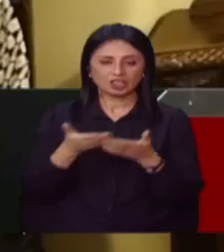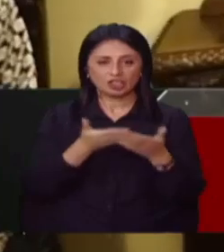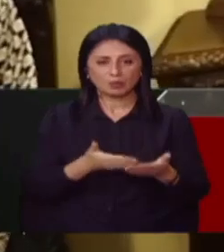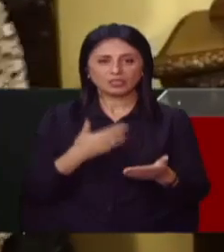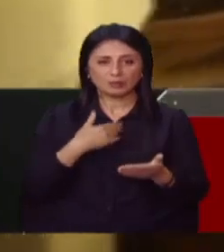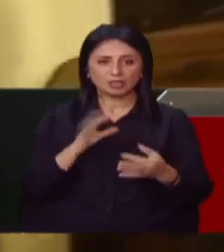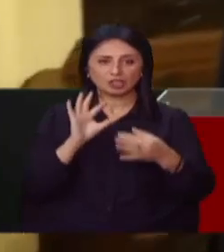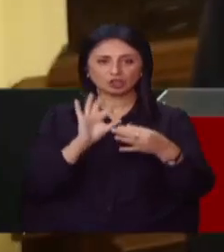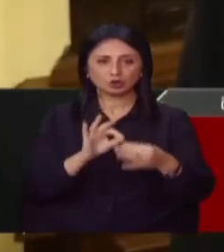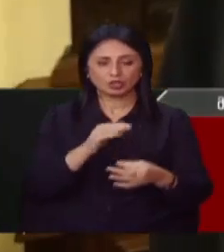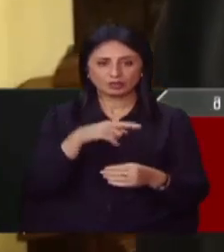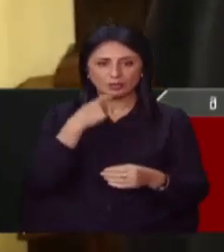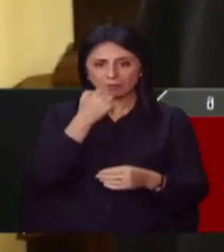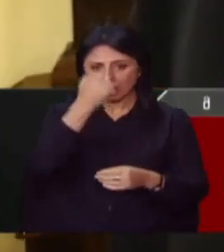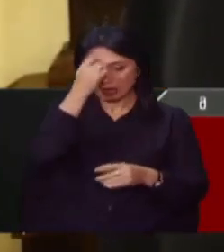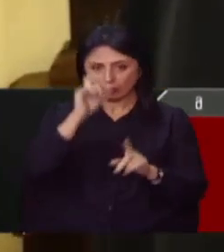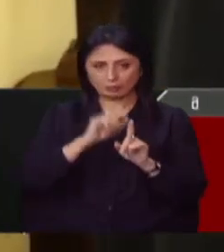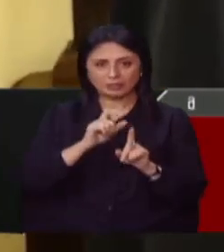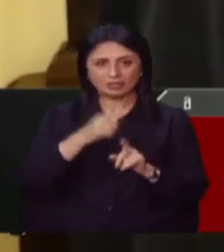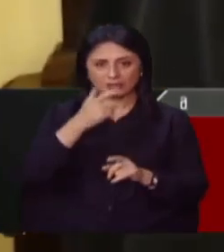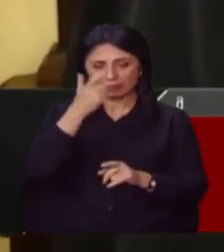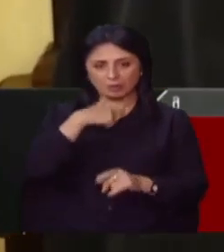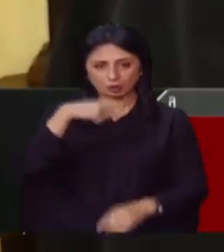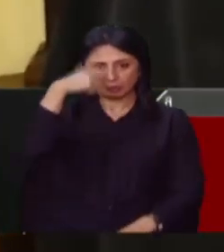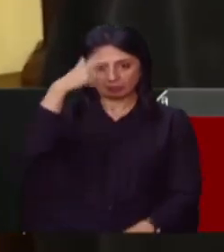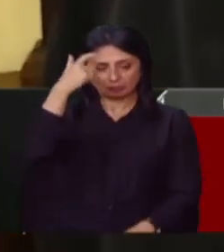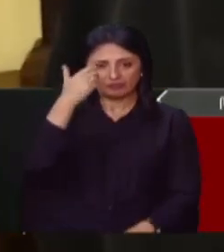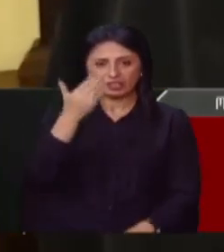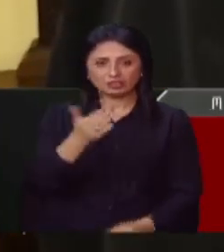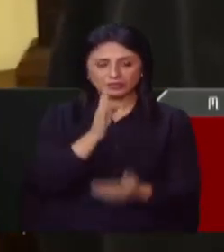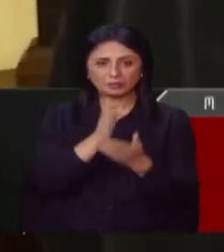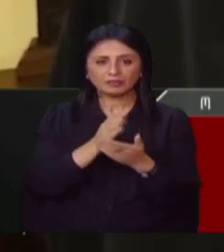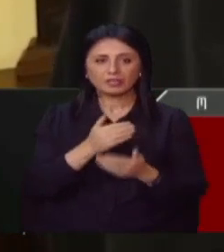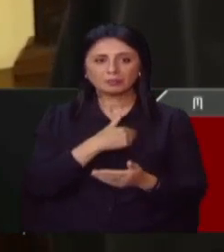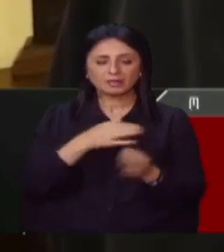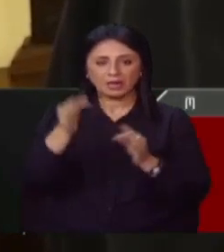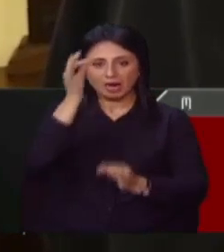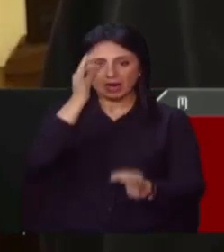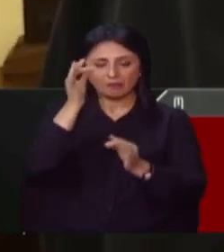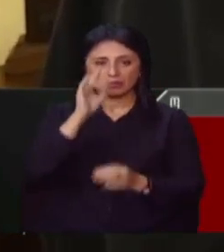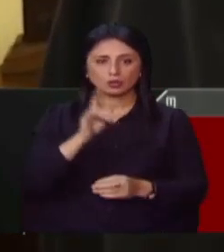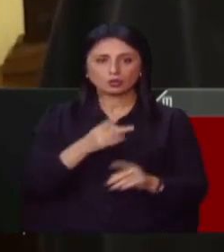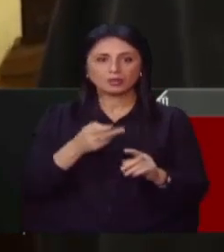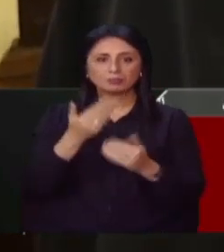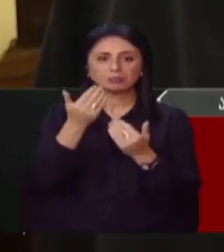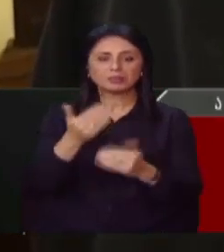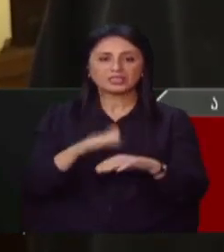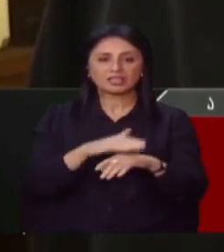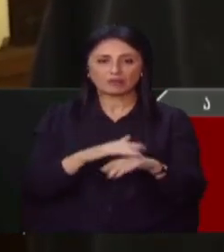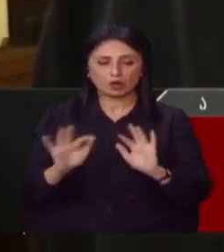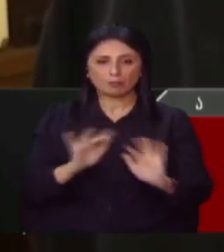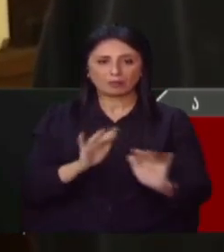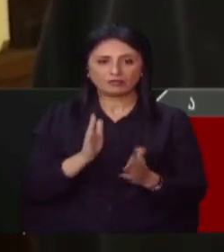მე შევერთები აკონდა მალობის სიტყვებს ბატონი ბიძინა ივანიშვილის მიმართ და მე და გავახსენა რომ ისი